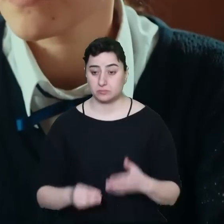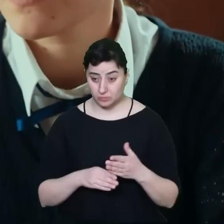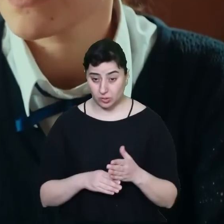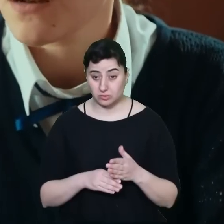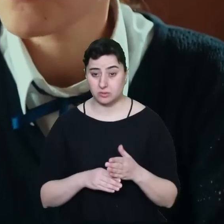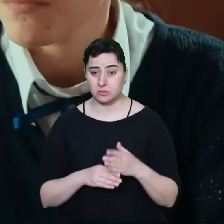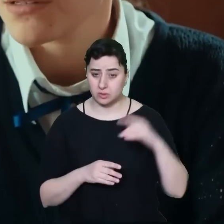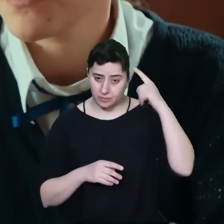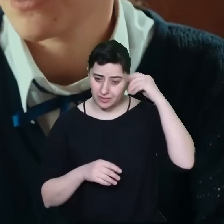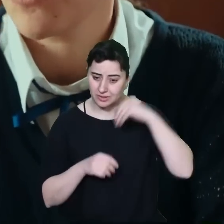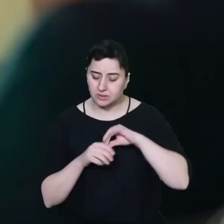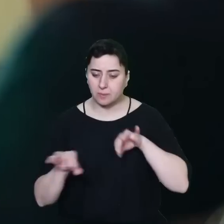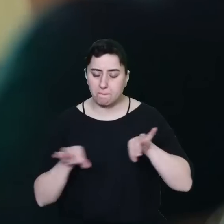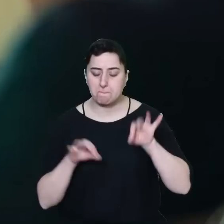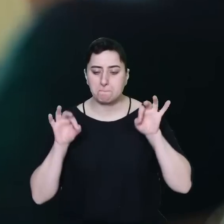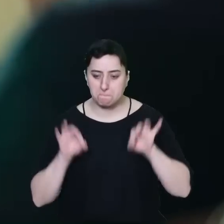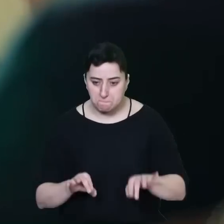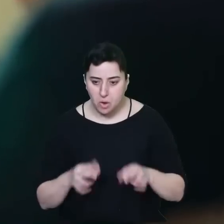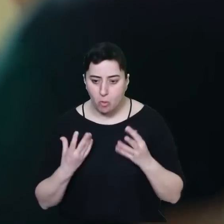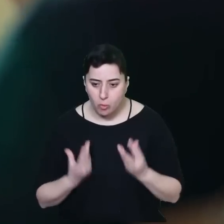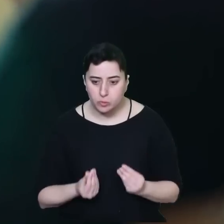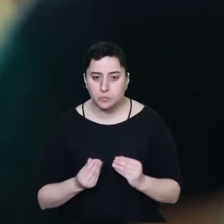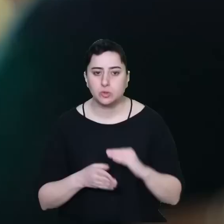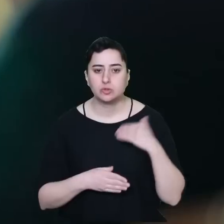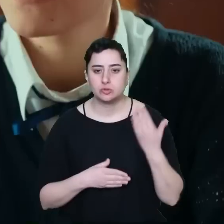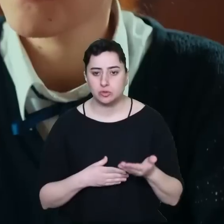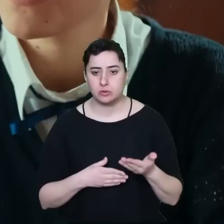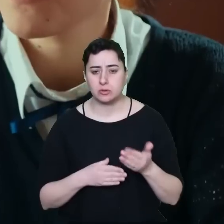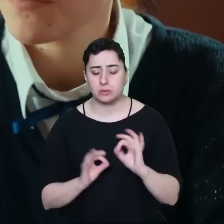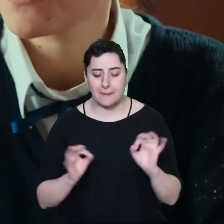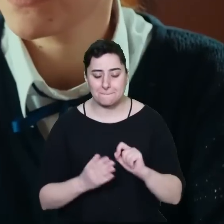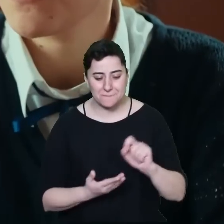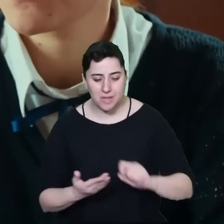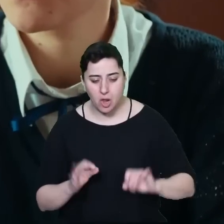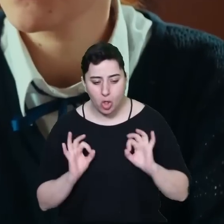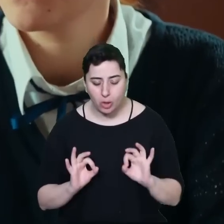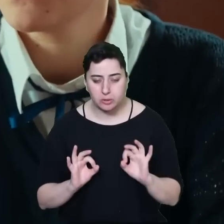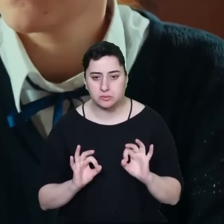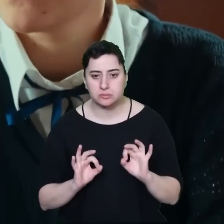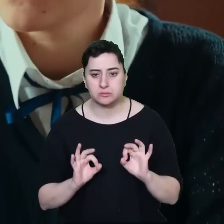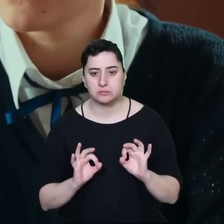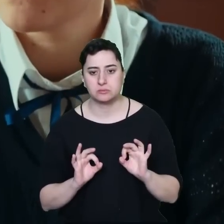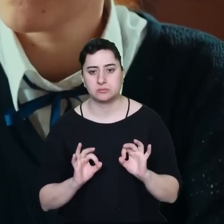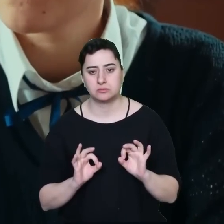Aslında tasarlamaya başlamıştım hocam. Ama tam yazmaya başlayacağım sırada...